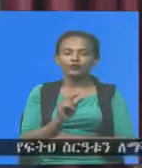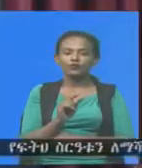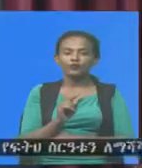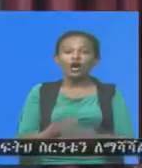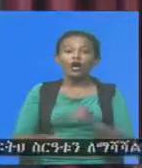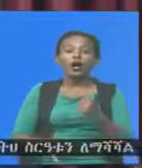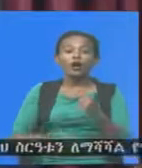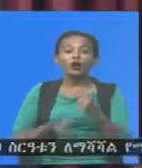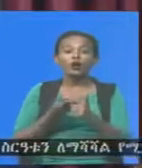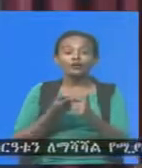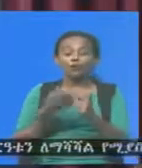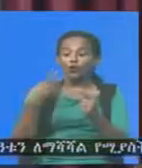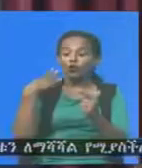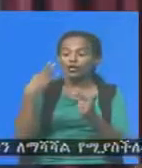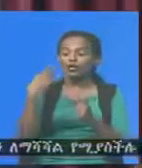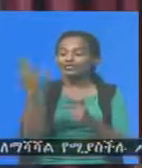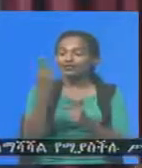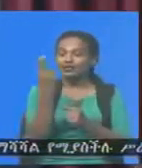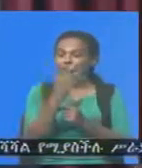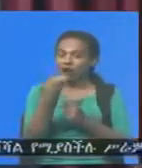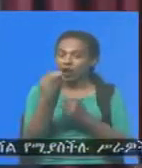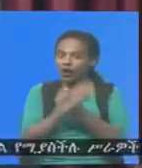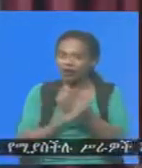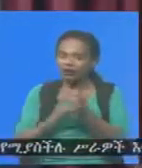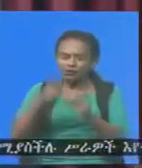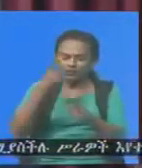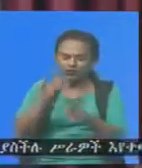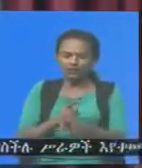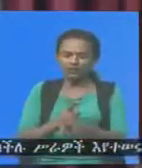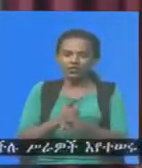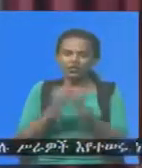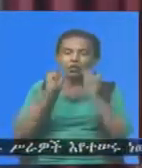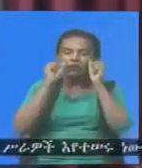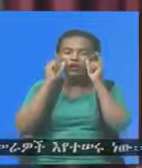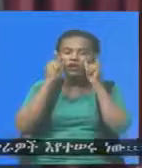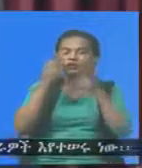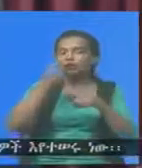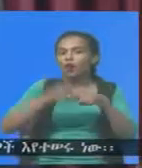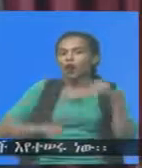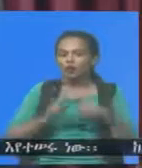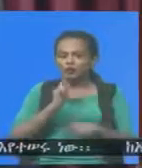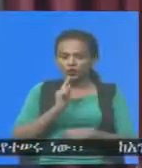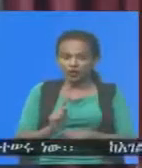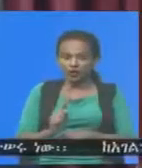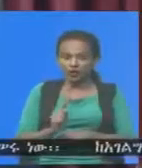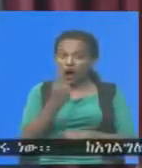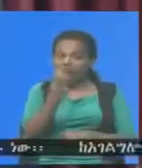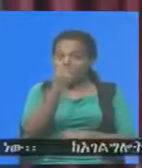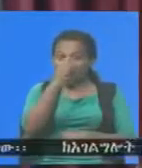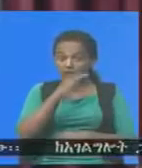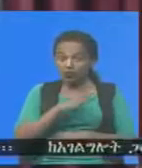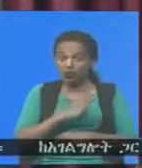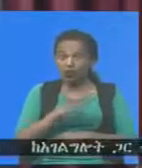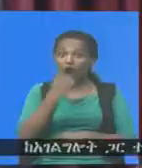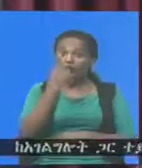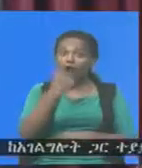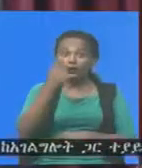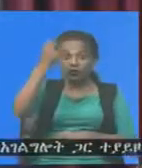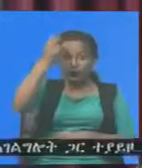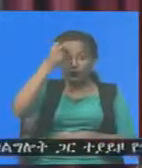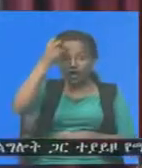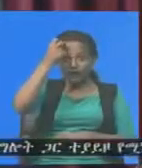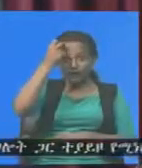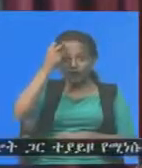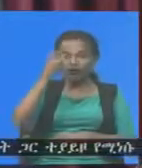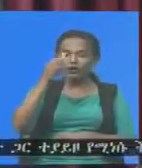ሁለተኛው የግል ጥቅምና ሀገርን በትክክል መገንዘብ አለመቻል። አንድ ሰው አንድ ወላይታ ሲዳማ